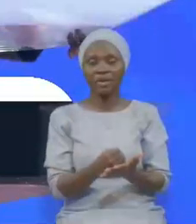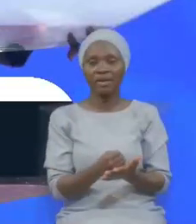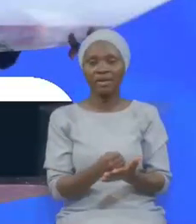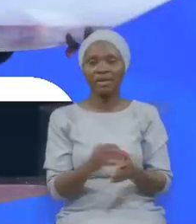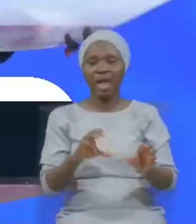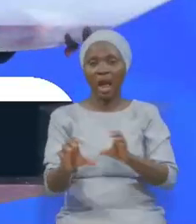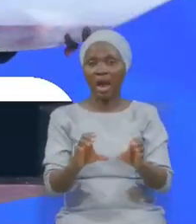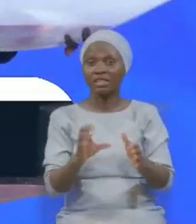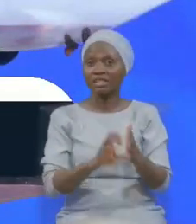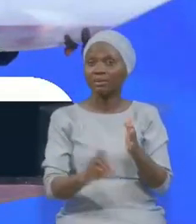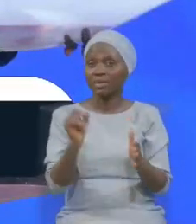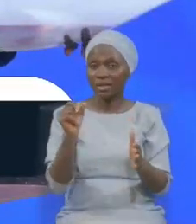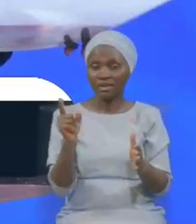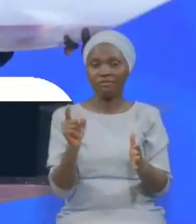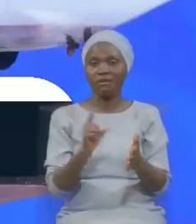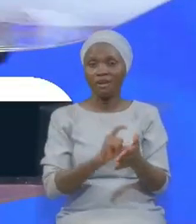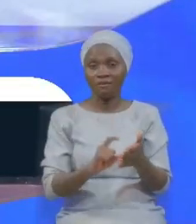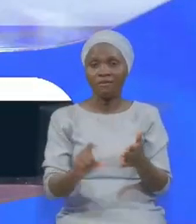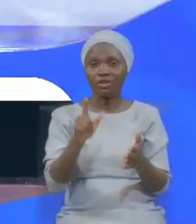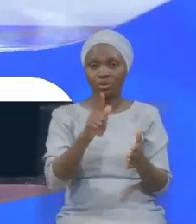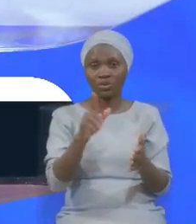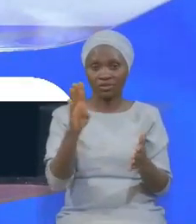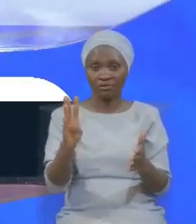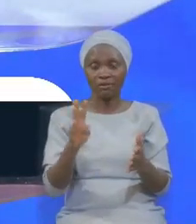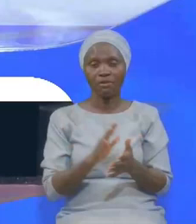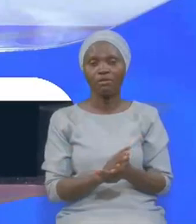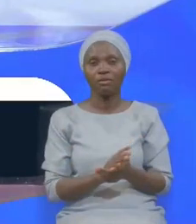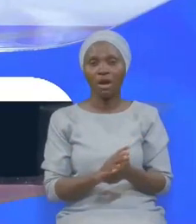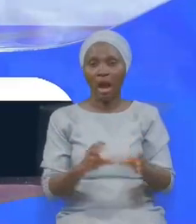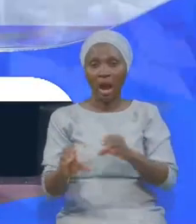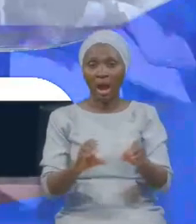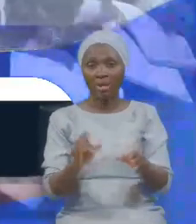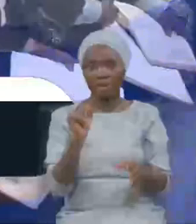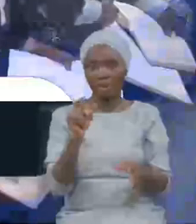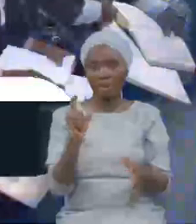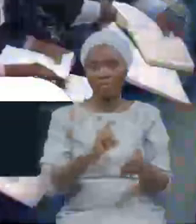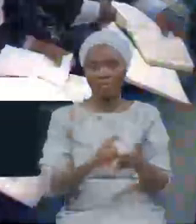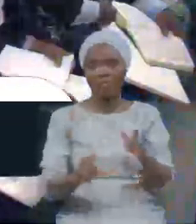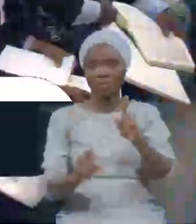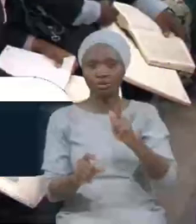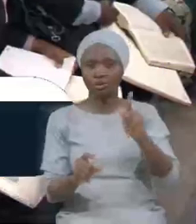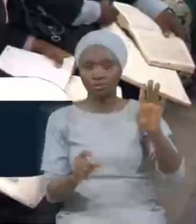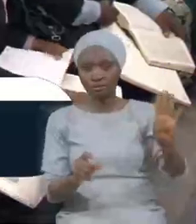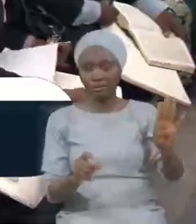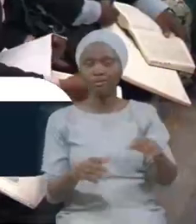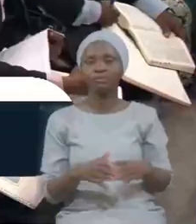Actes 11, verset 24. Actes 11,